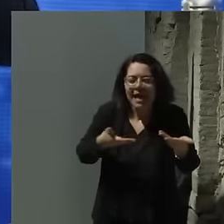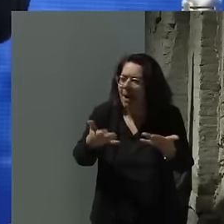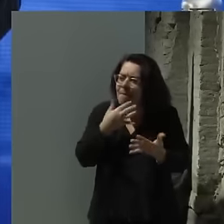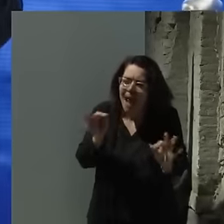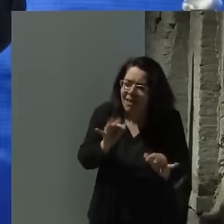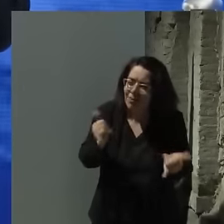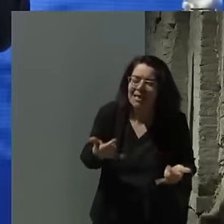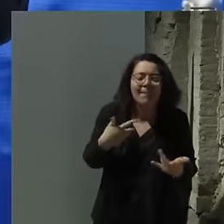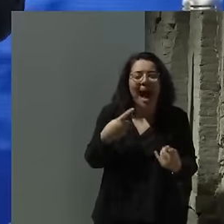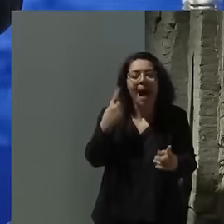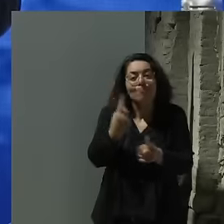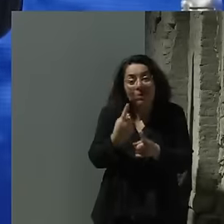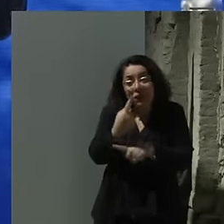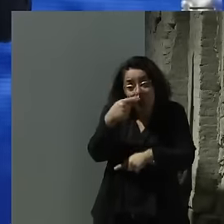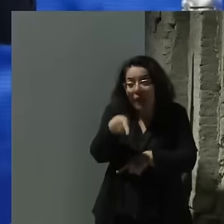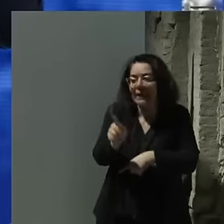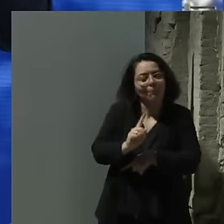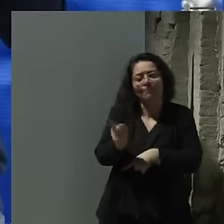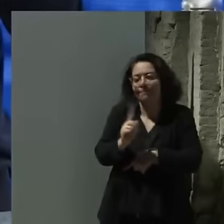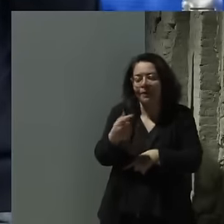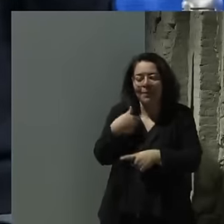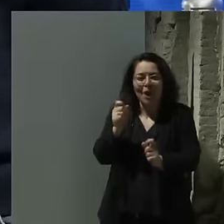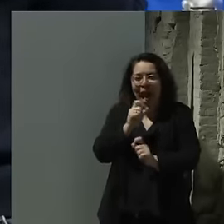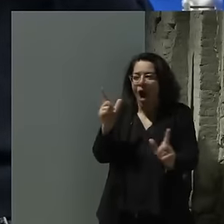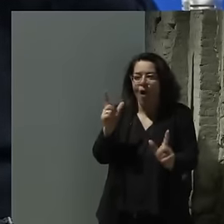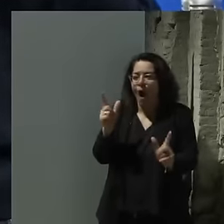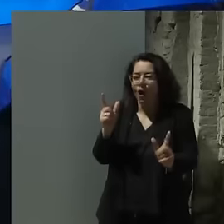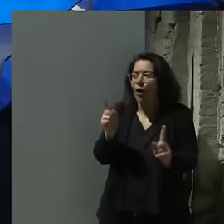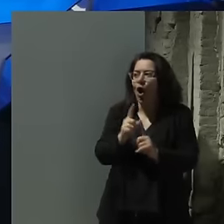bisogno, perché io lì mi sono reso conto che mettere insieme